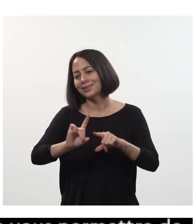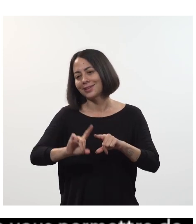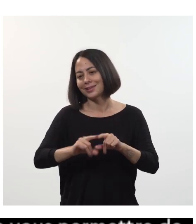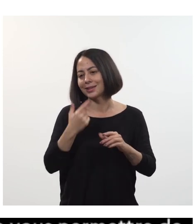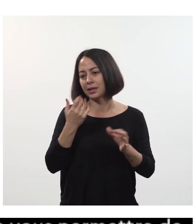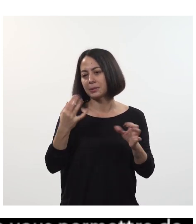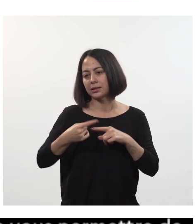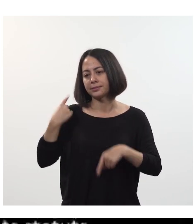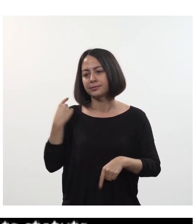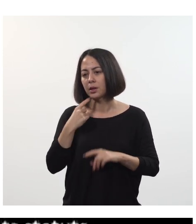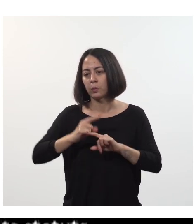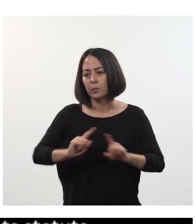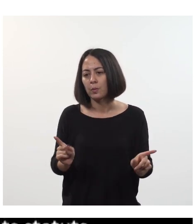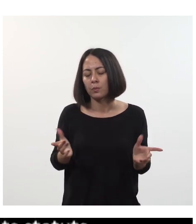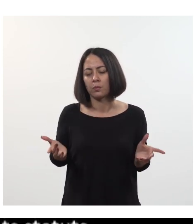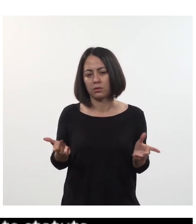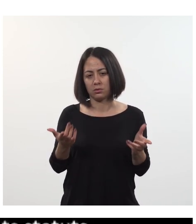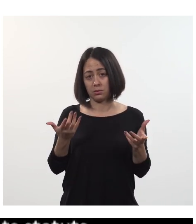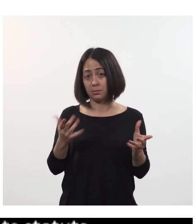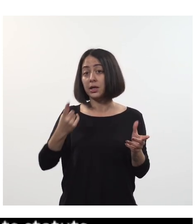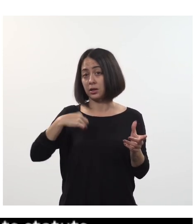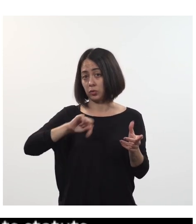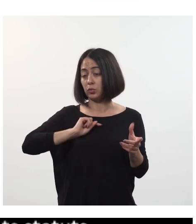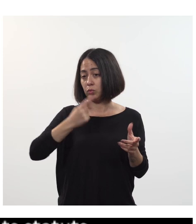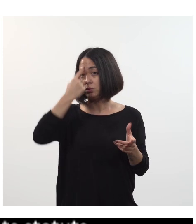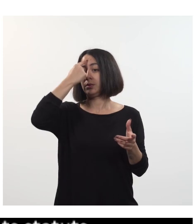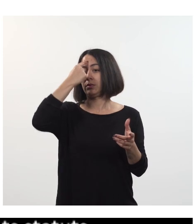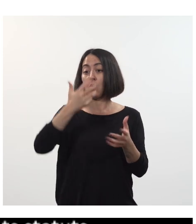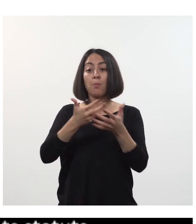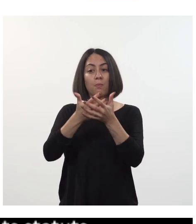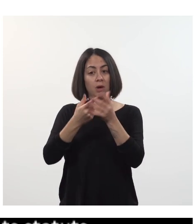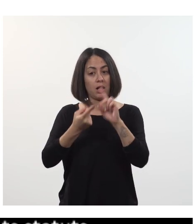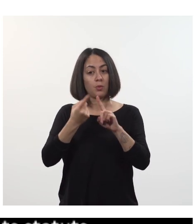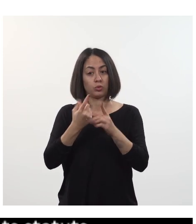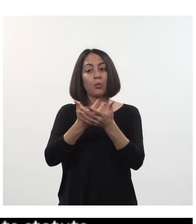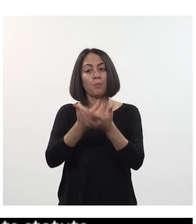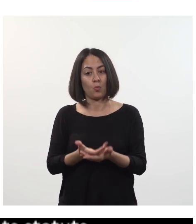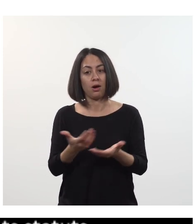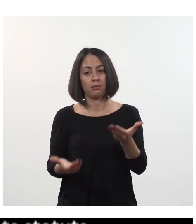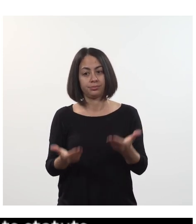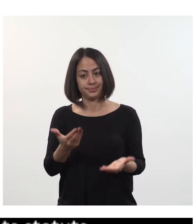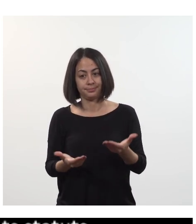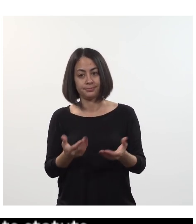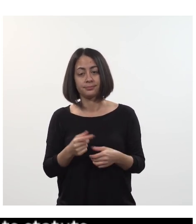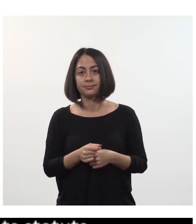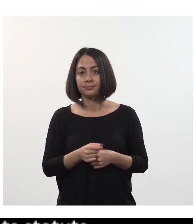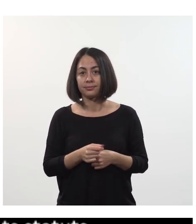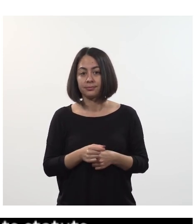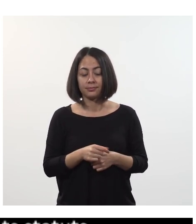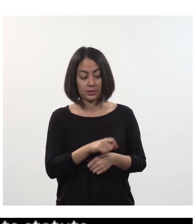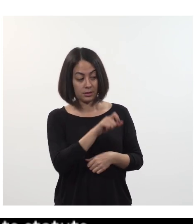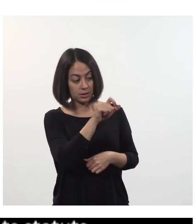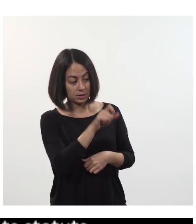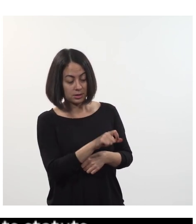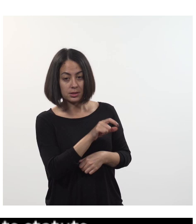mais toujours on insiste sur le poids et être aussi vigilant sur le poids, de comment